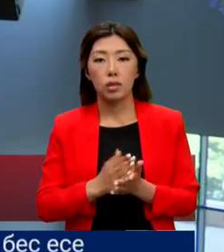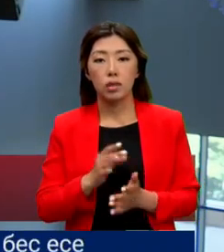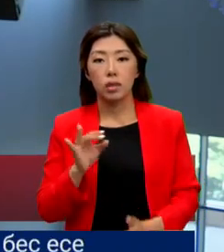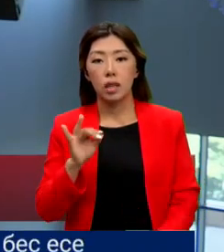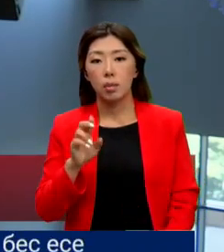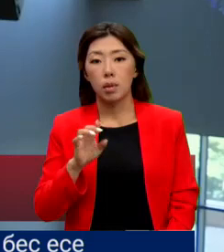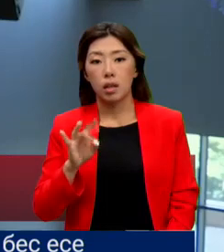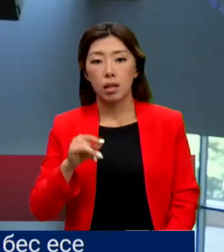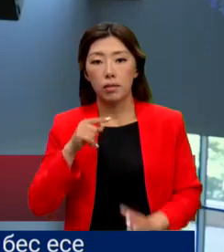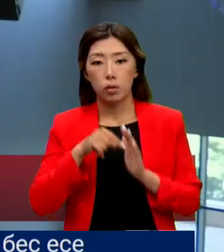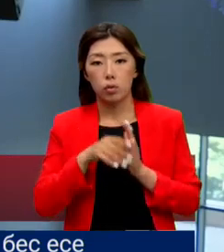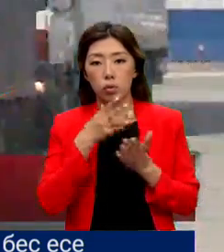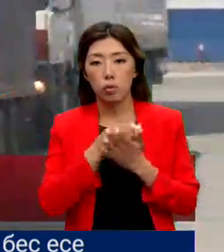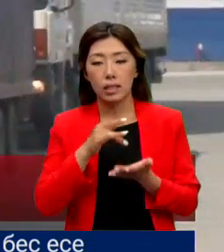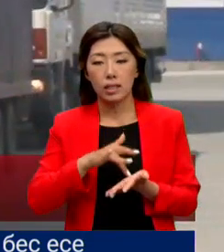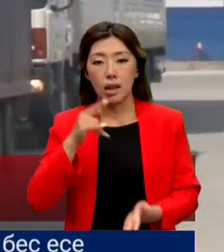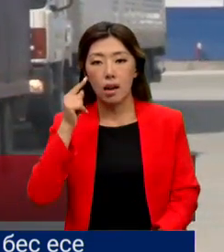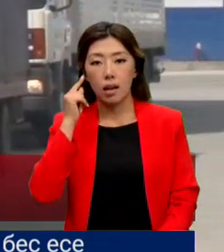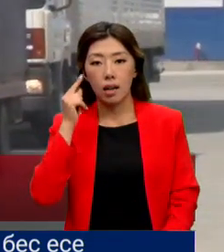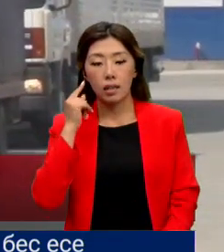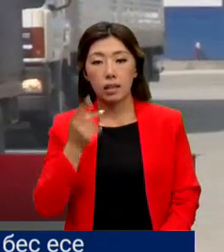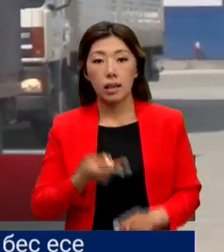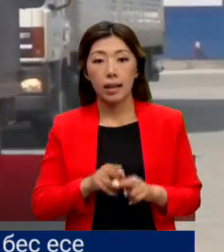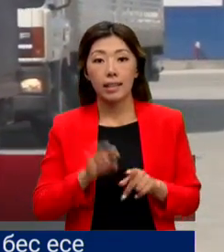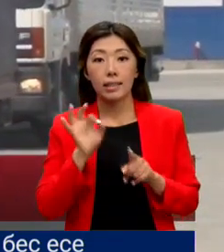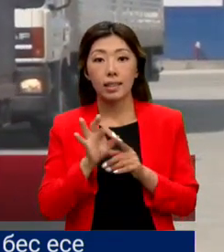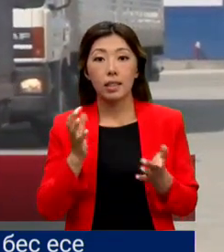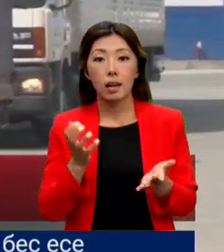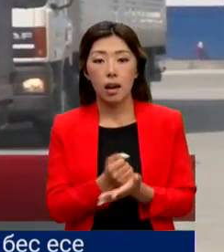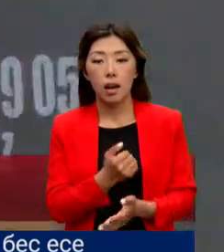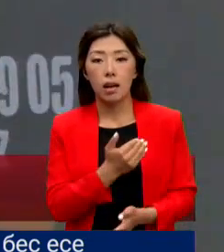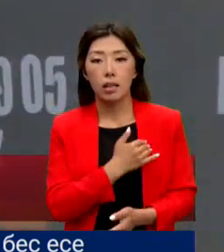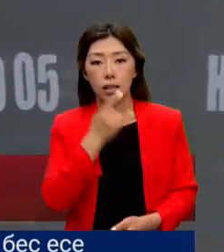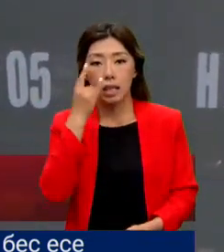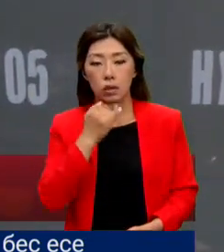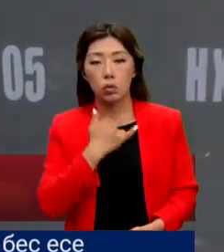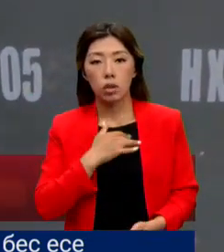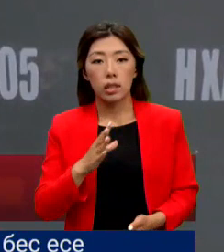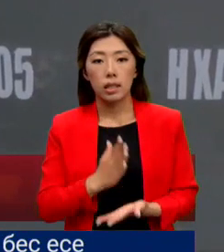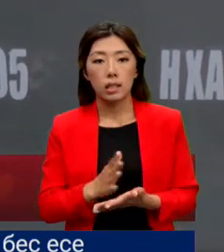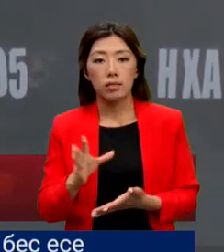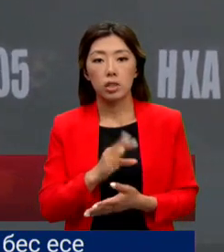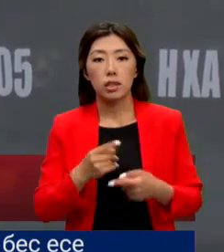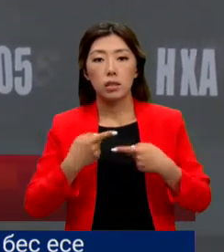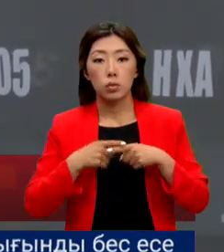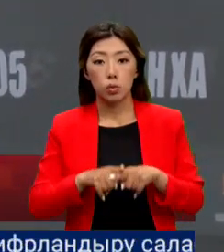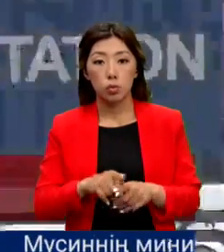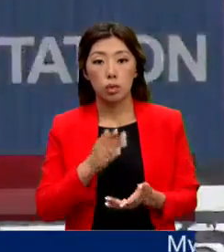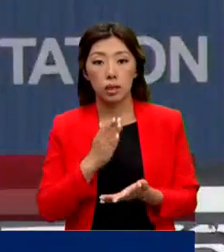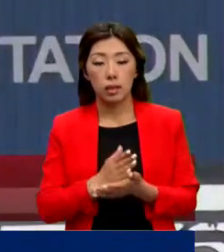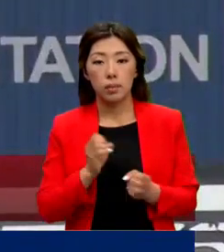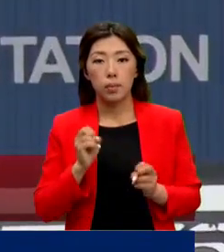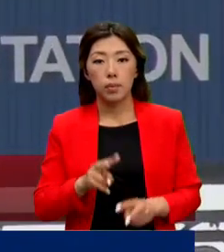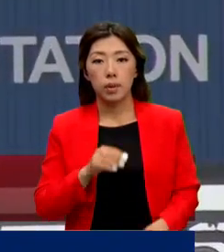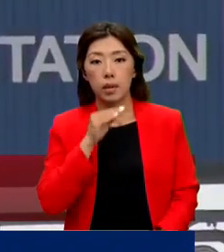ЕБРР, но внутри Центральной Азии. Для достижения этих целей у Казахстана есть все инструменты, убеждены экономисты, в том числе прагматизм